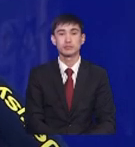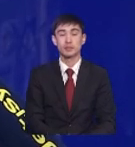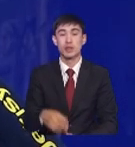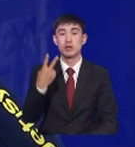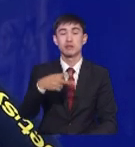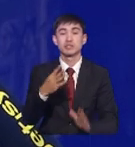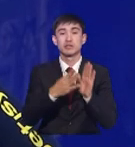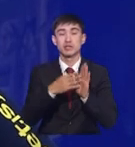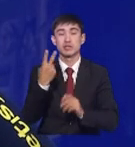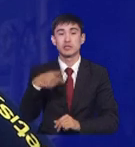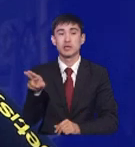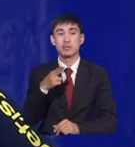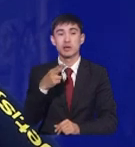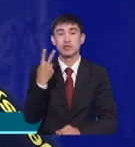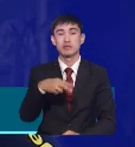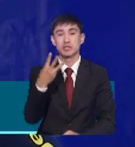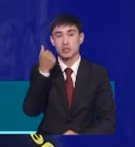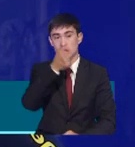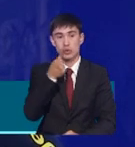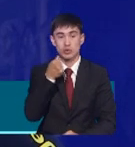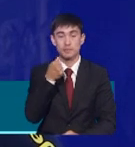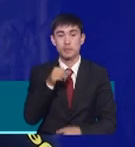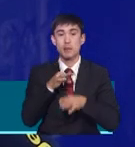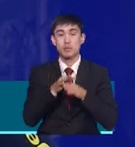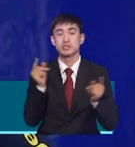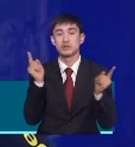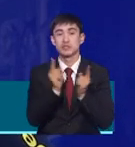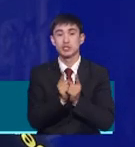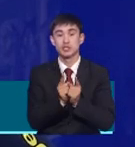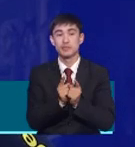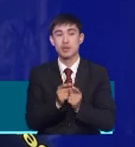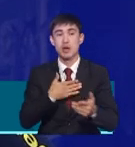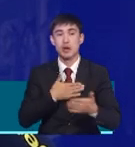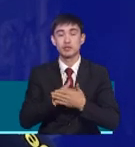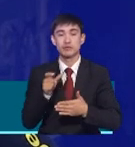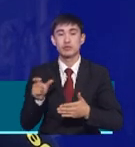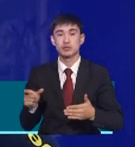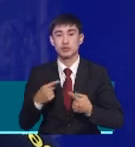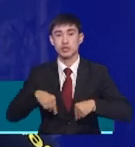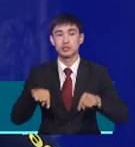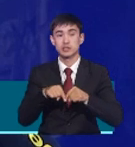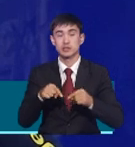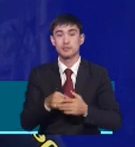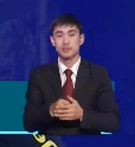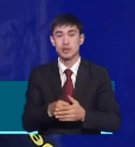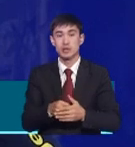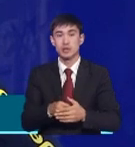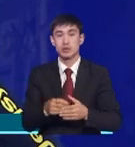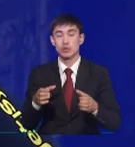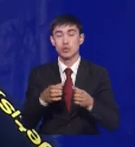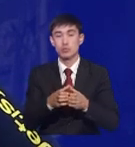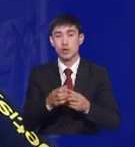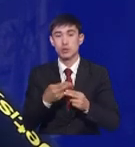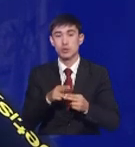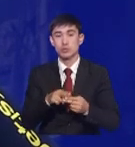29 декабря 2023 года прошла встреча активных волонтерских организаций, инициативных групп